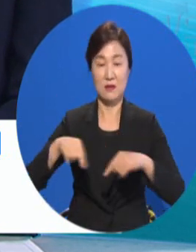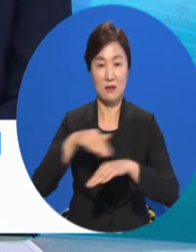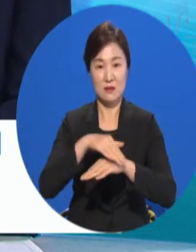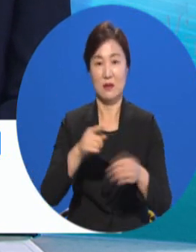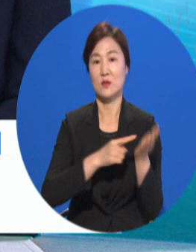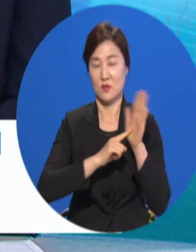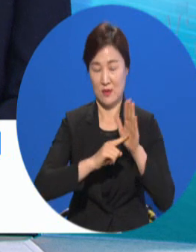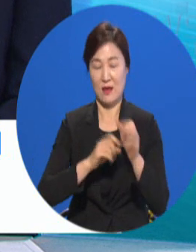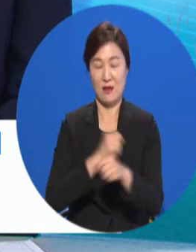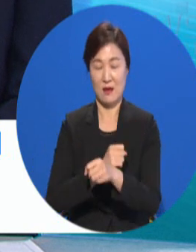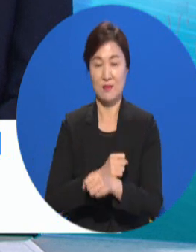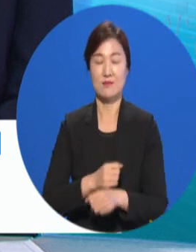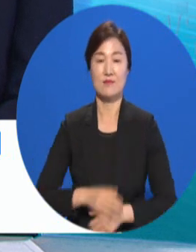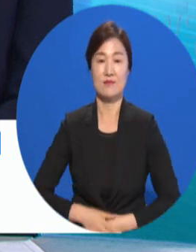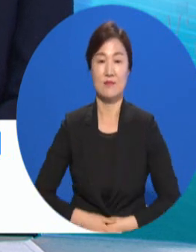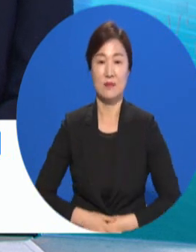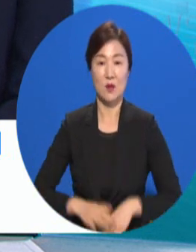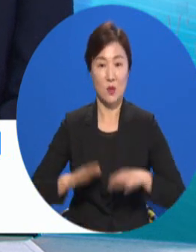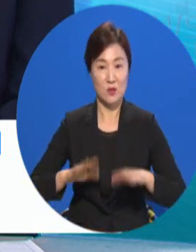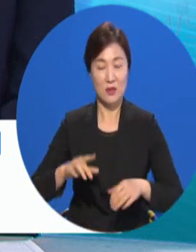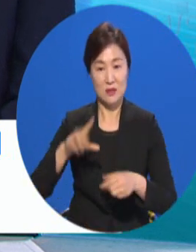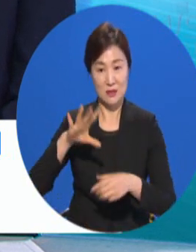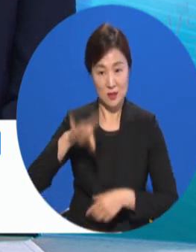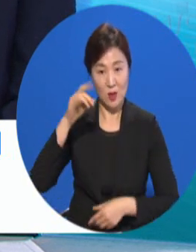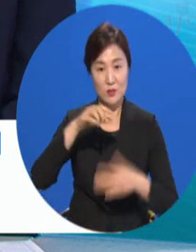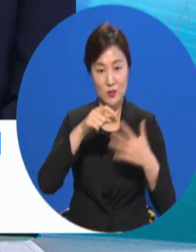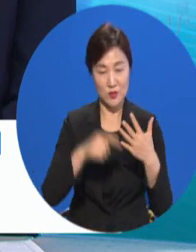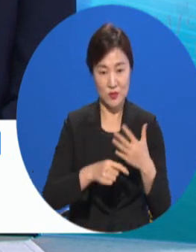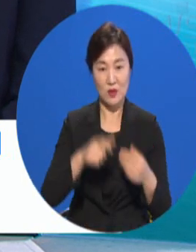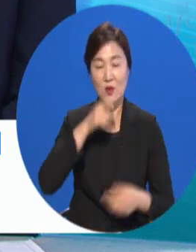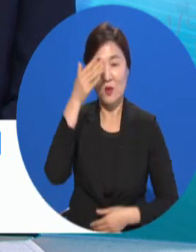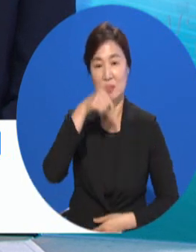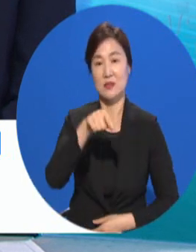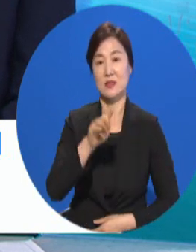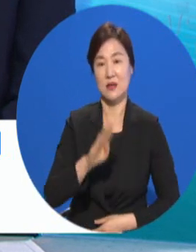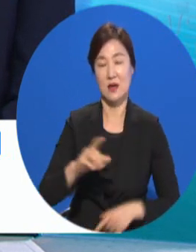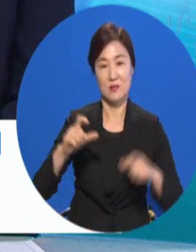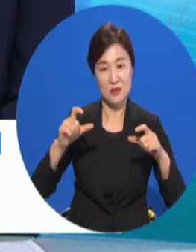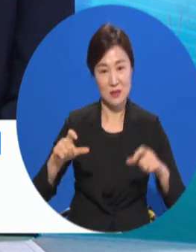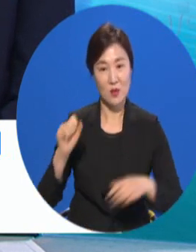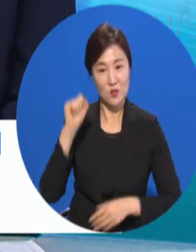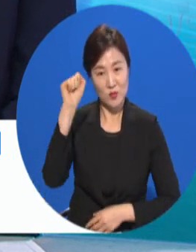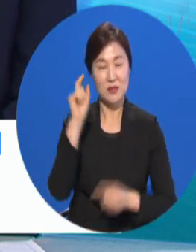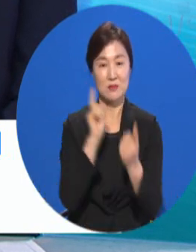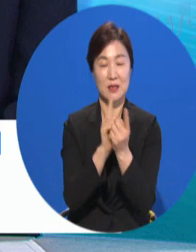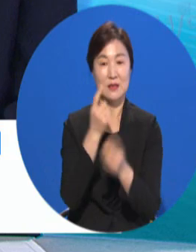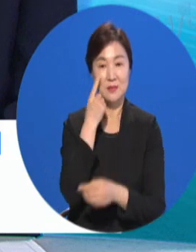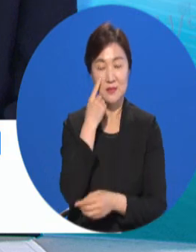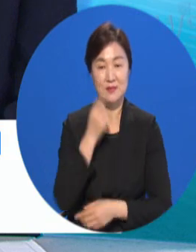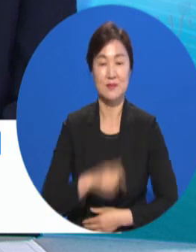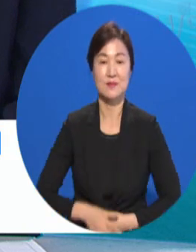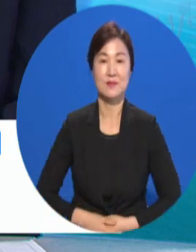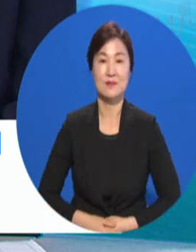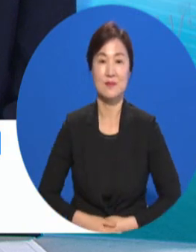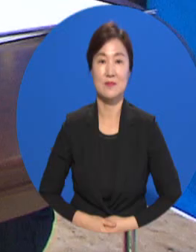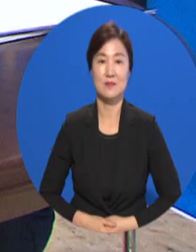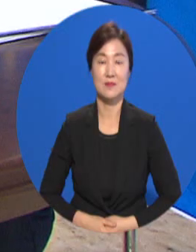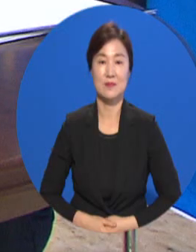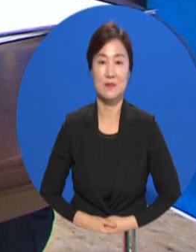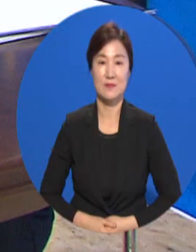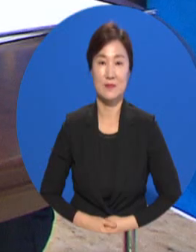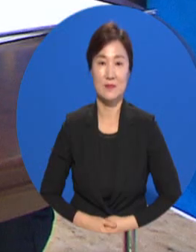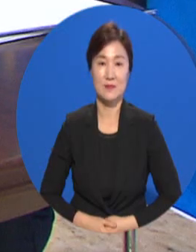시간을 마련했습니다. 네, 오늘은 그 첫 순서로 여수 갑 선거구의 후보들을 만나보겠습니다. 문형철 기자입니다.